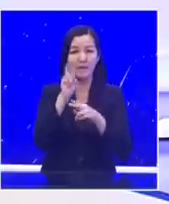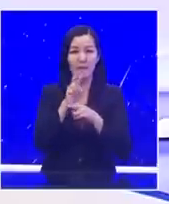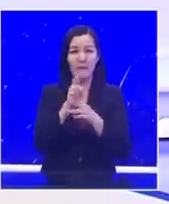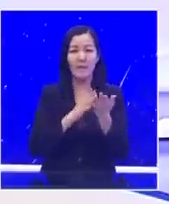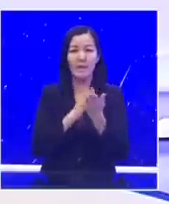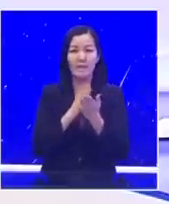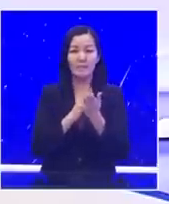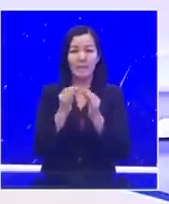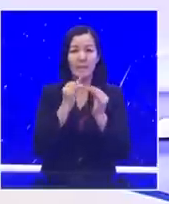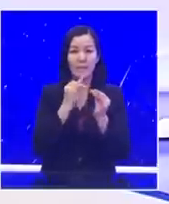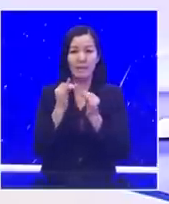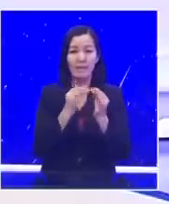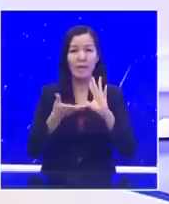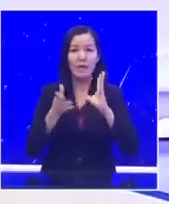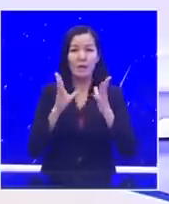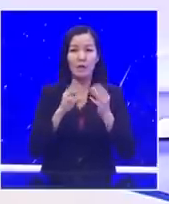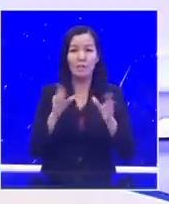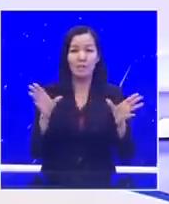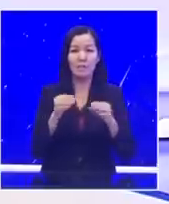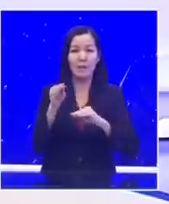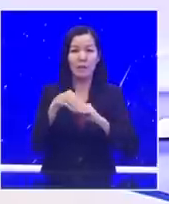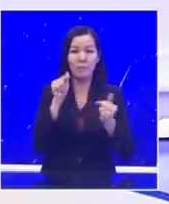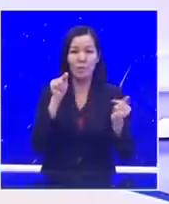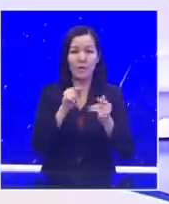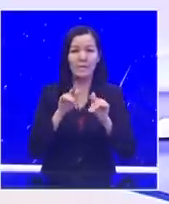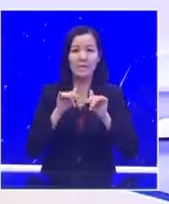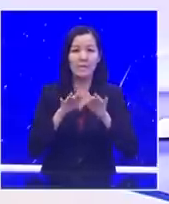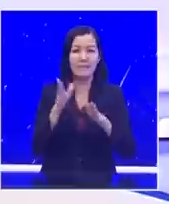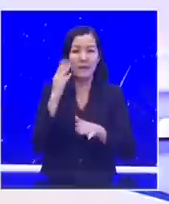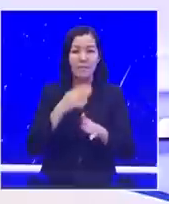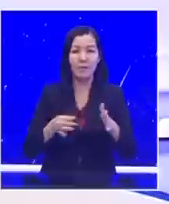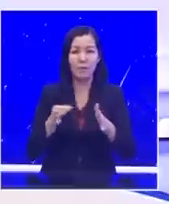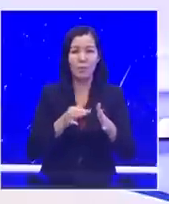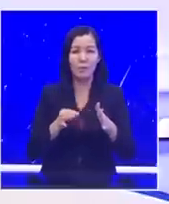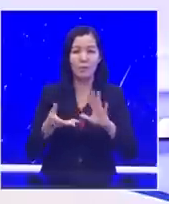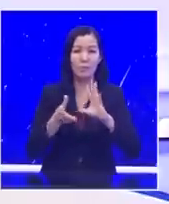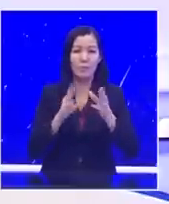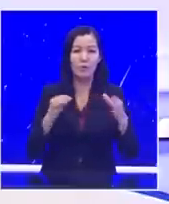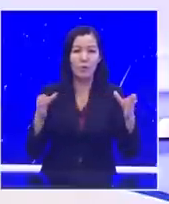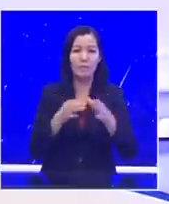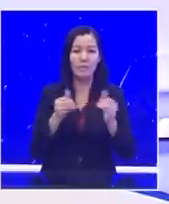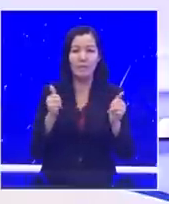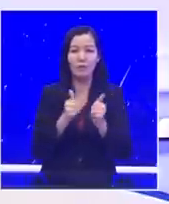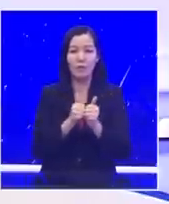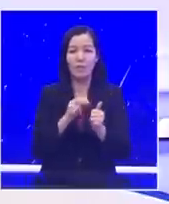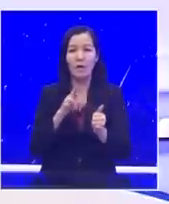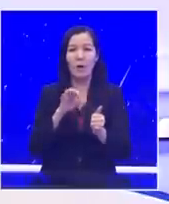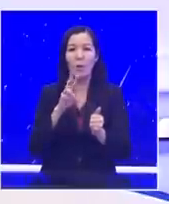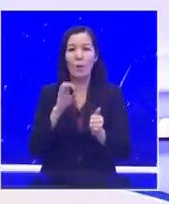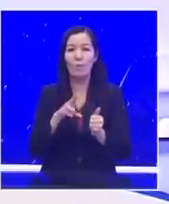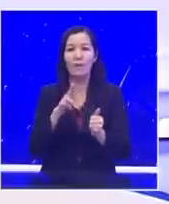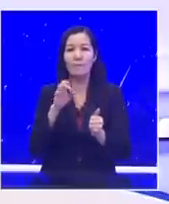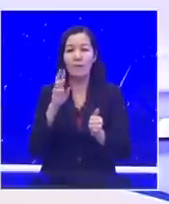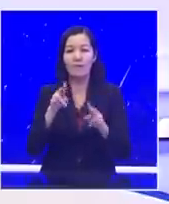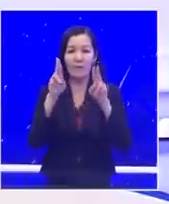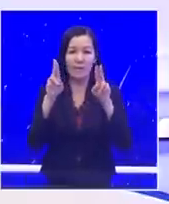ондағы қызметкерлермен тілдесті. Жалпы бұл орталық сыбайлас жемқорлыққа қарсы іс-қимыл агенттігінің Алматы облысы бойынша департаменті жанындағы